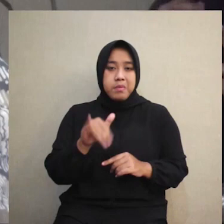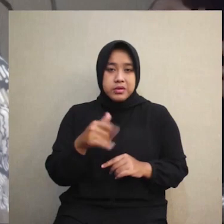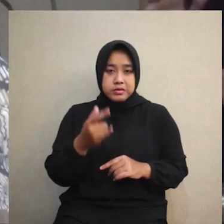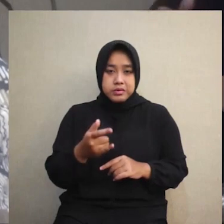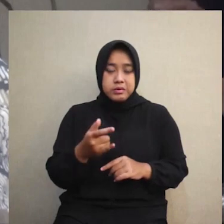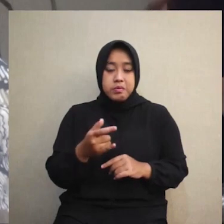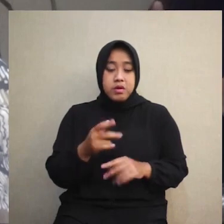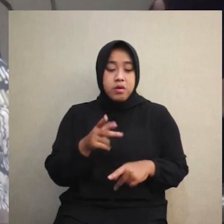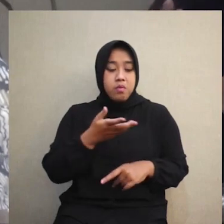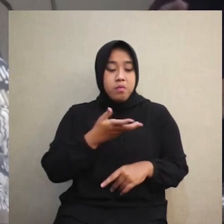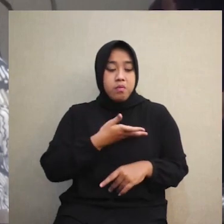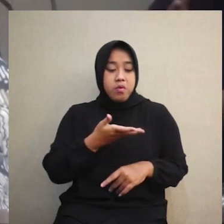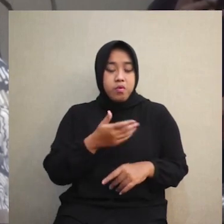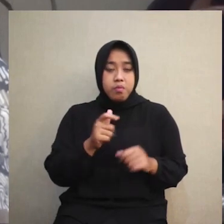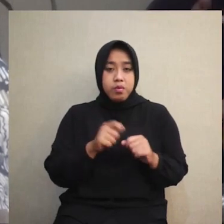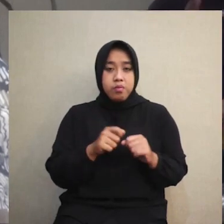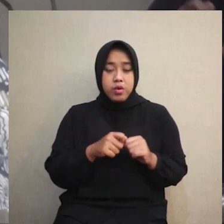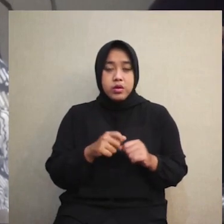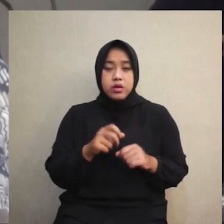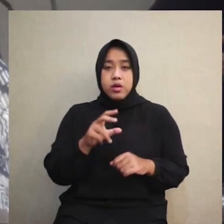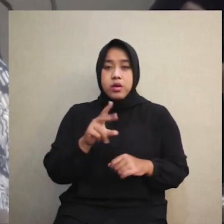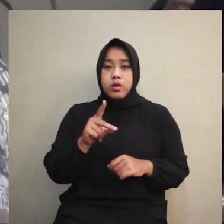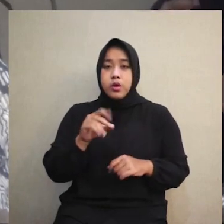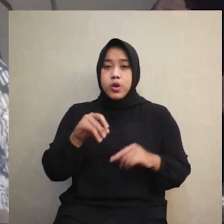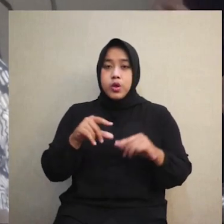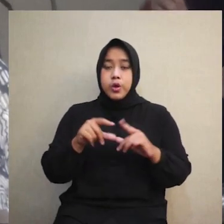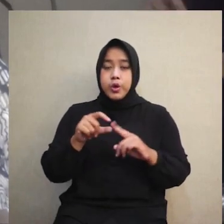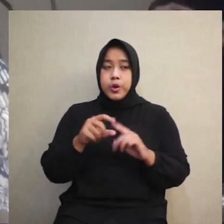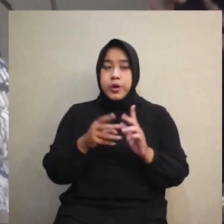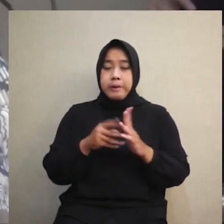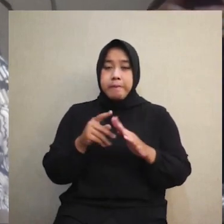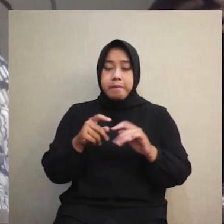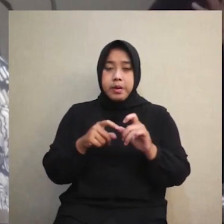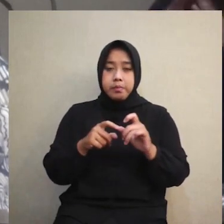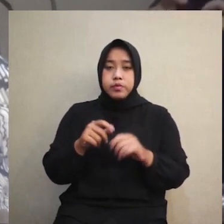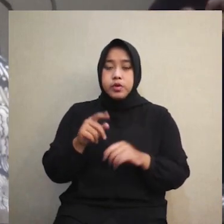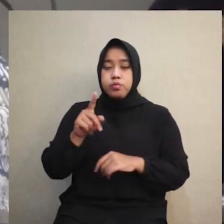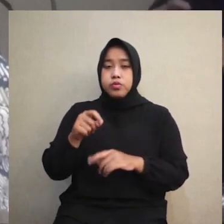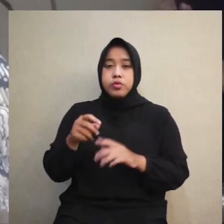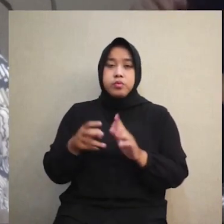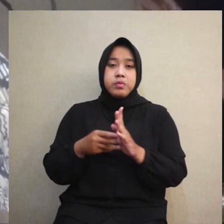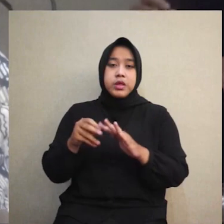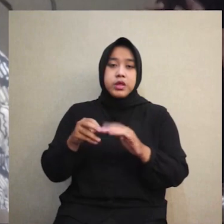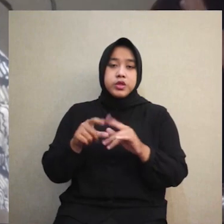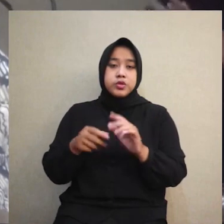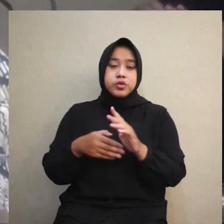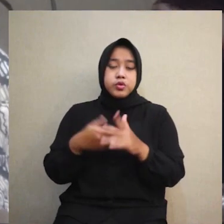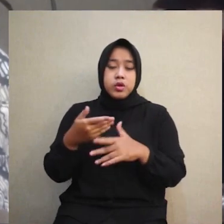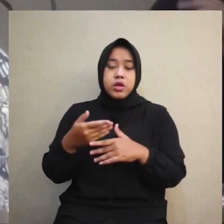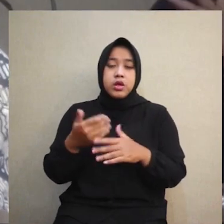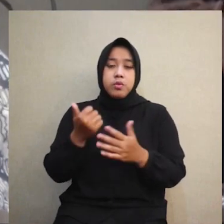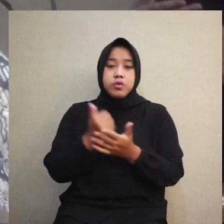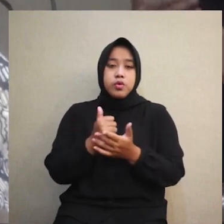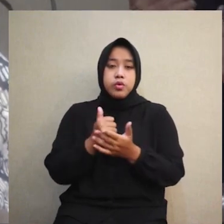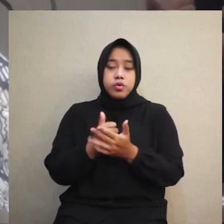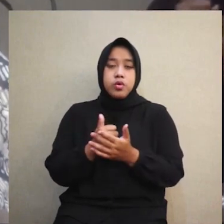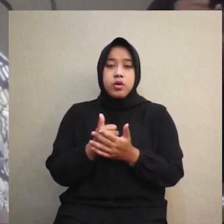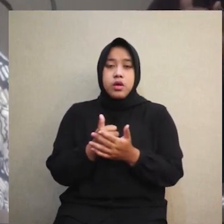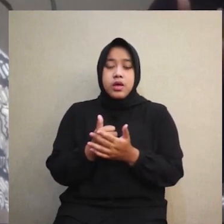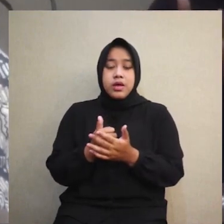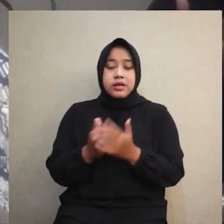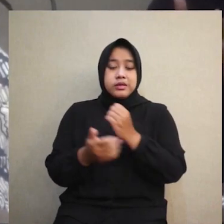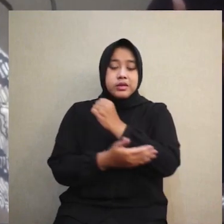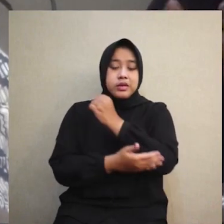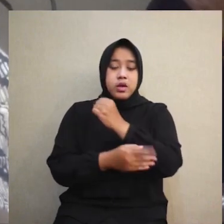Jadi kalau kita mau bikin roadmap kita perlu Milestone itu setidaknya bisa jadi mention concrete yang kemudian